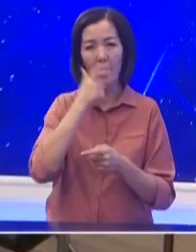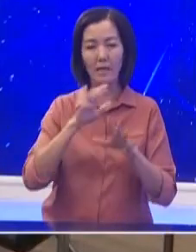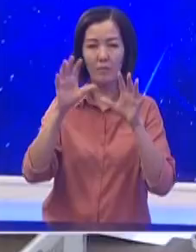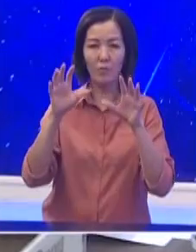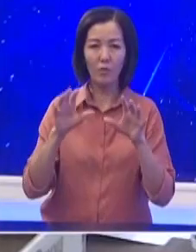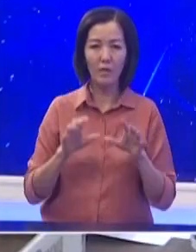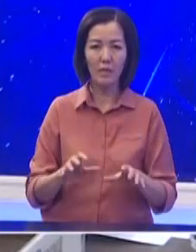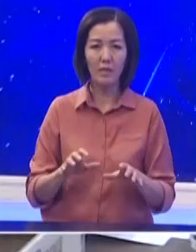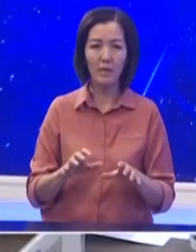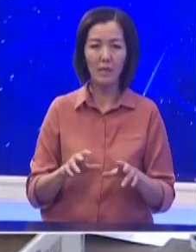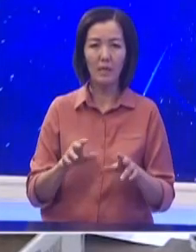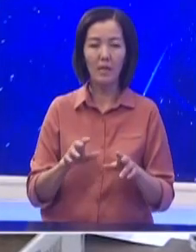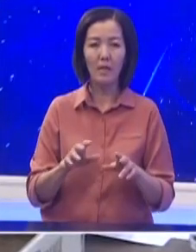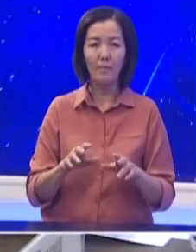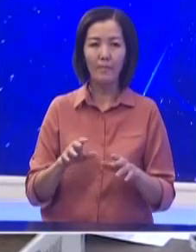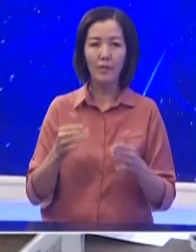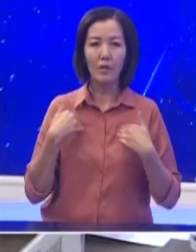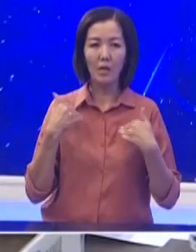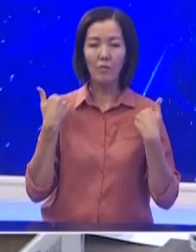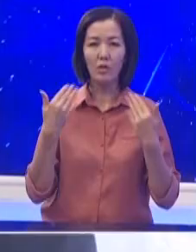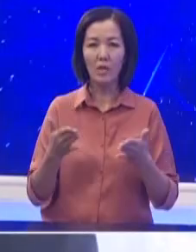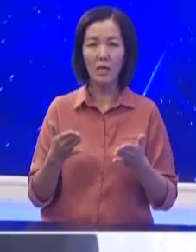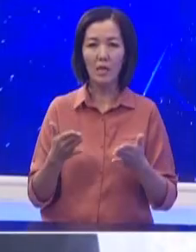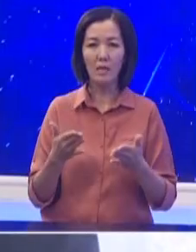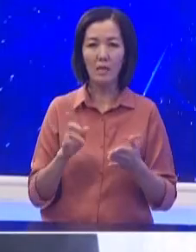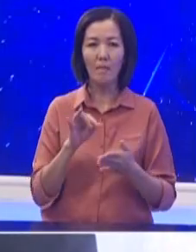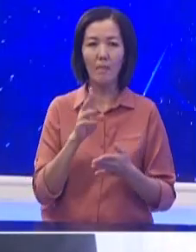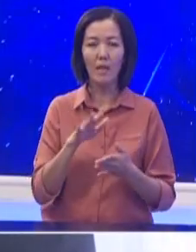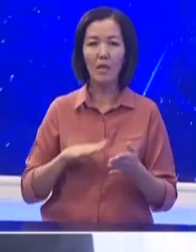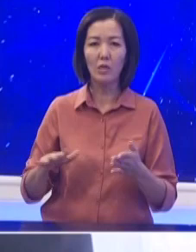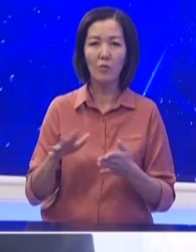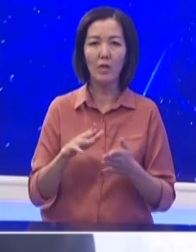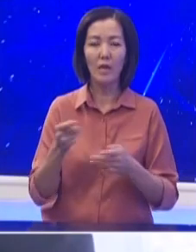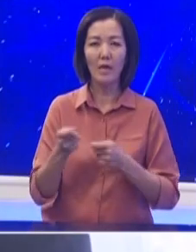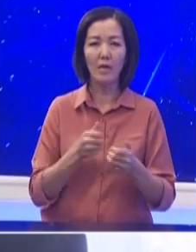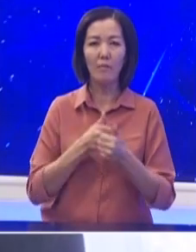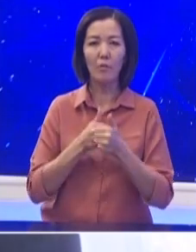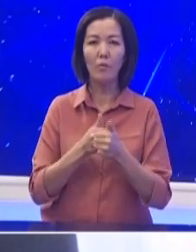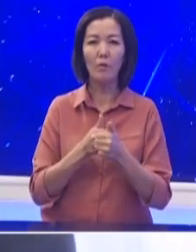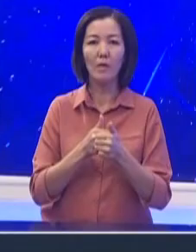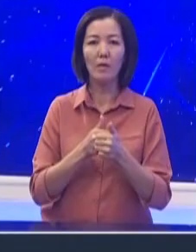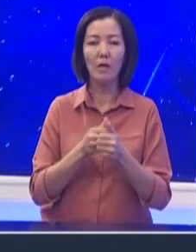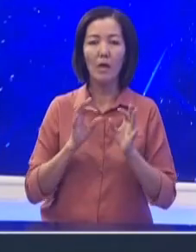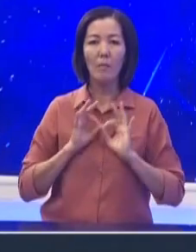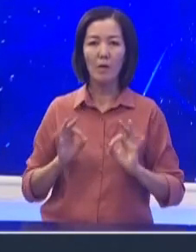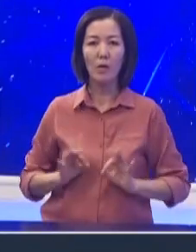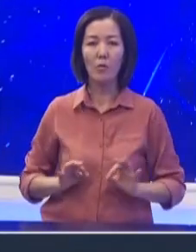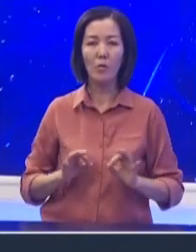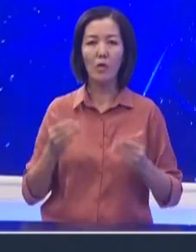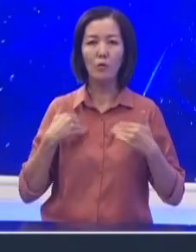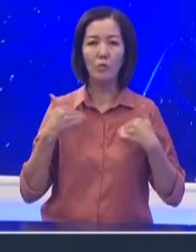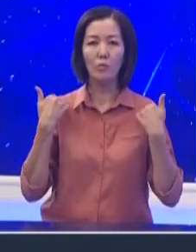қатысты әдеп кеңесі мүшелерінің қарауына шығарылды. Сонымен қатар Балқаш аудан әкімінің орынбасары үстінен аудандық прокурорлардың